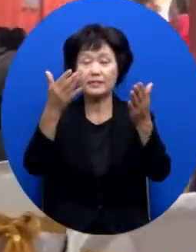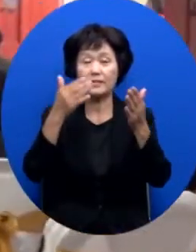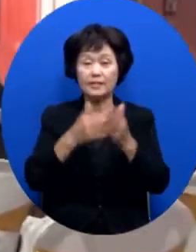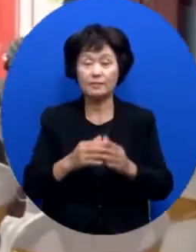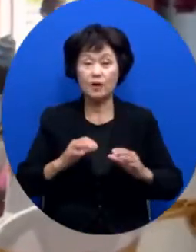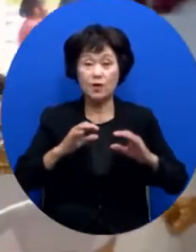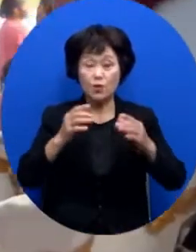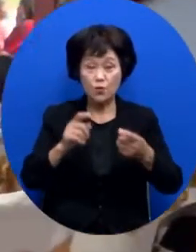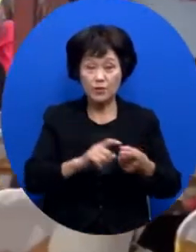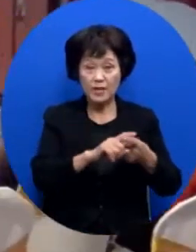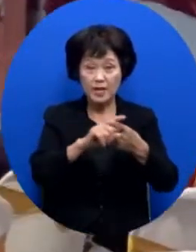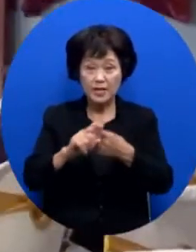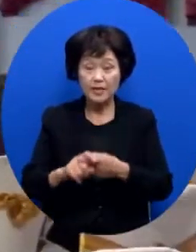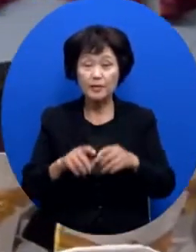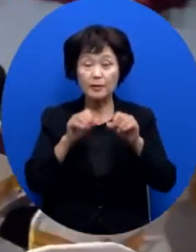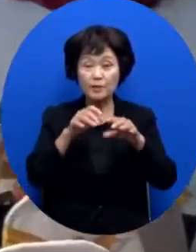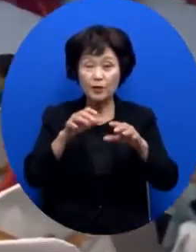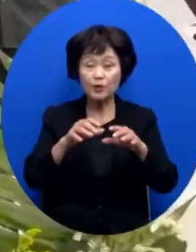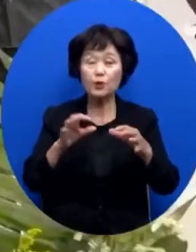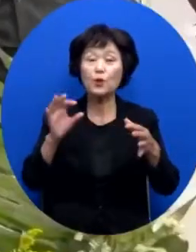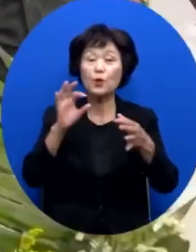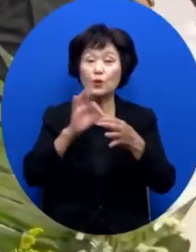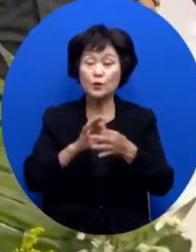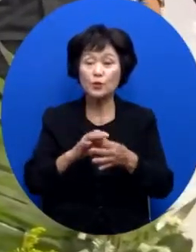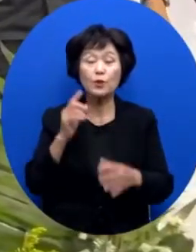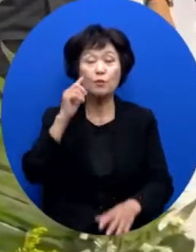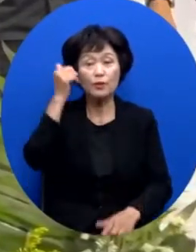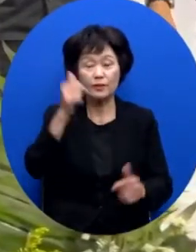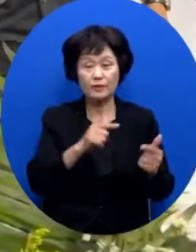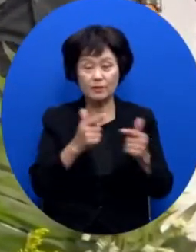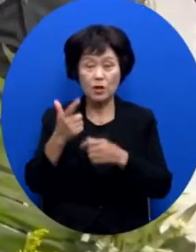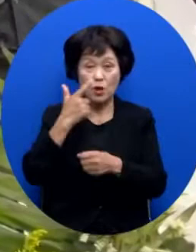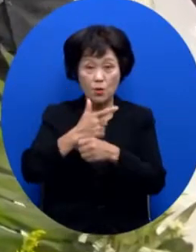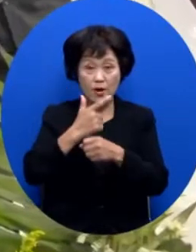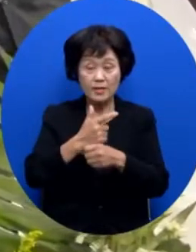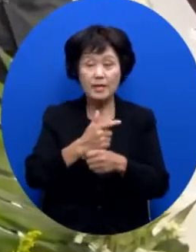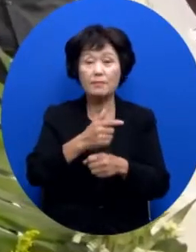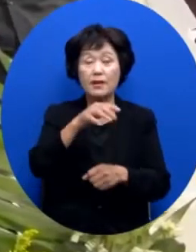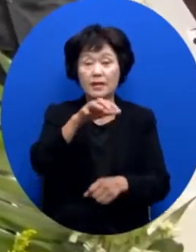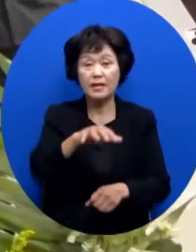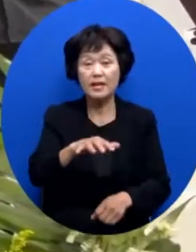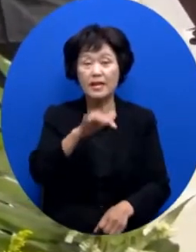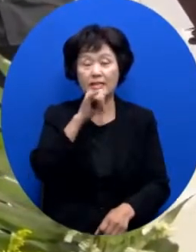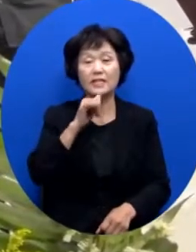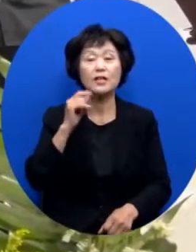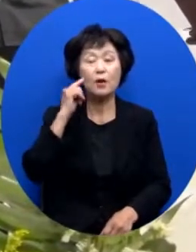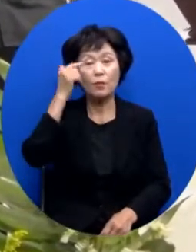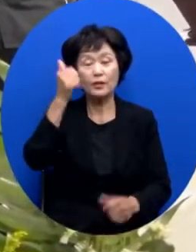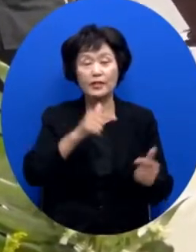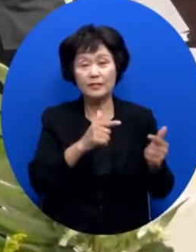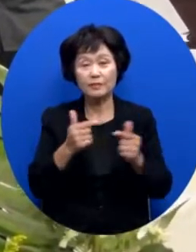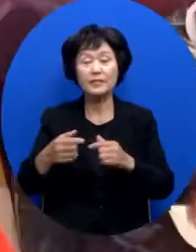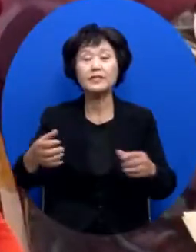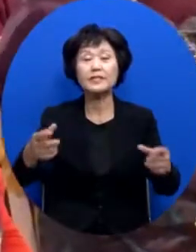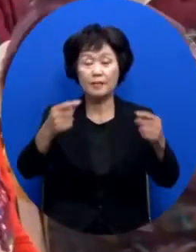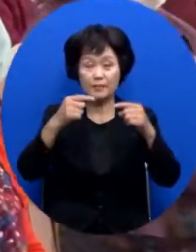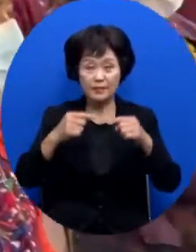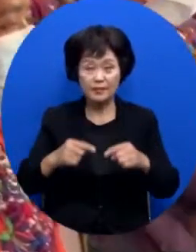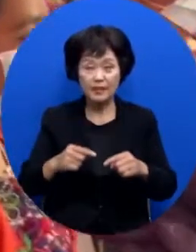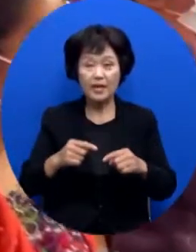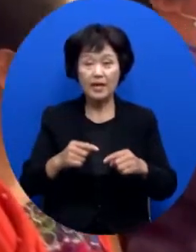국제연합 총의 선교 위원회 소속 목회자들과 과테말라 사랑의 이사 학교에 성도들이 참석한 가운데 열린 임직식 에선